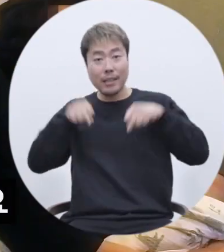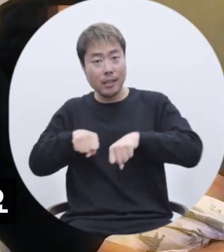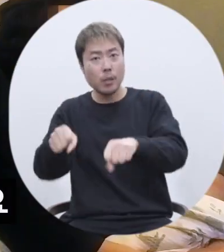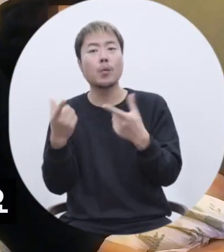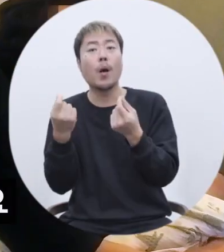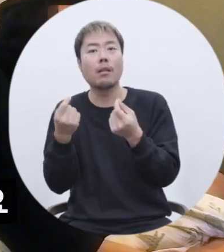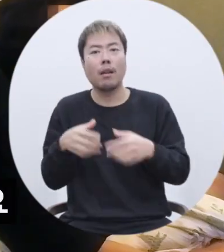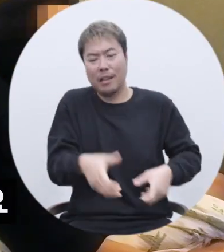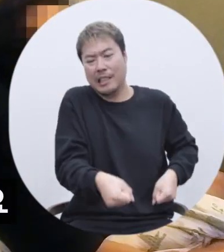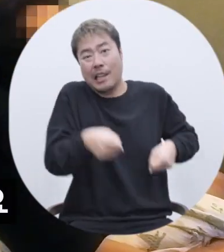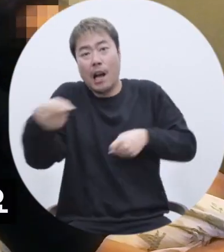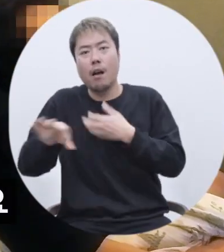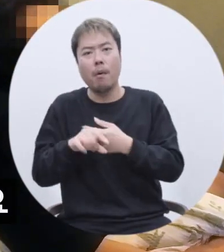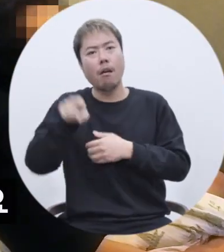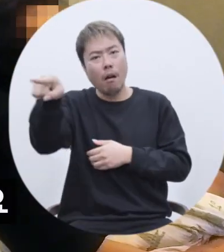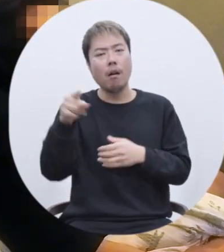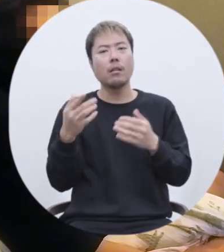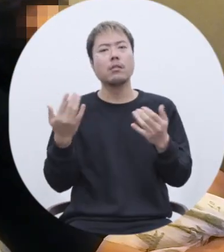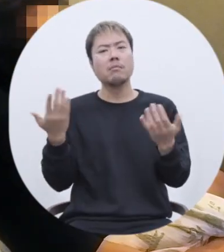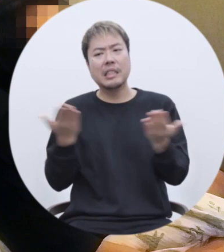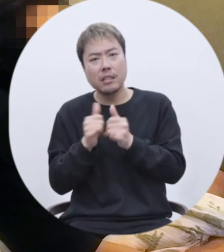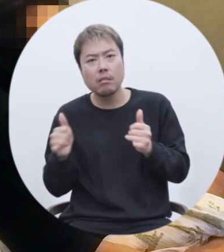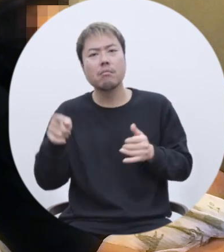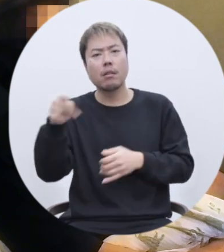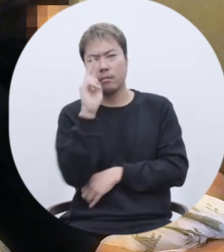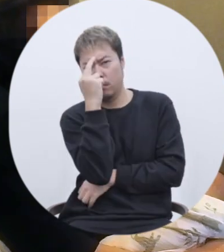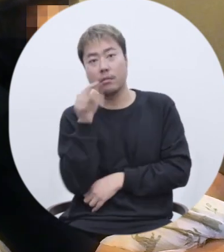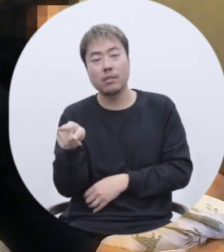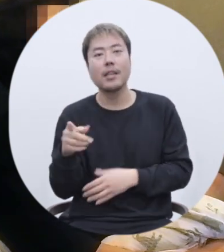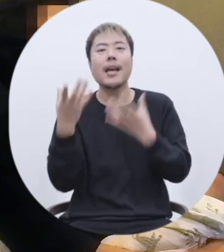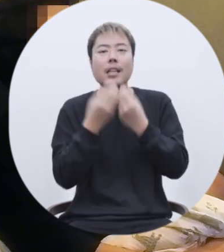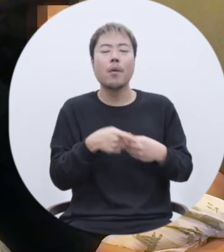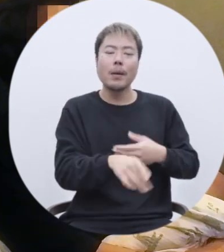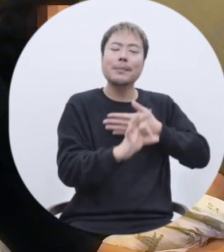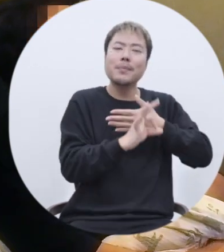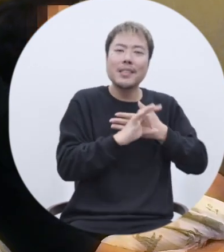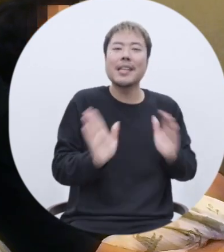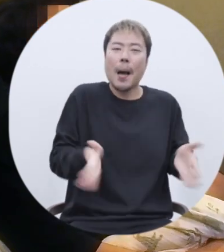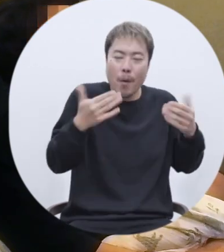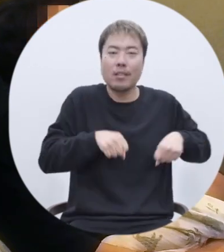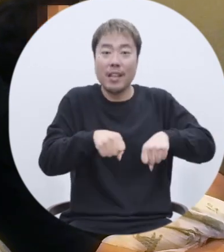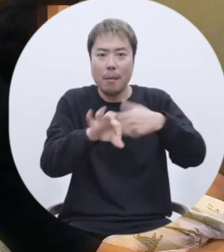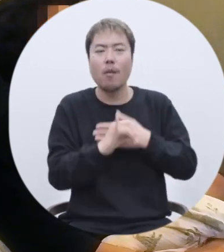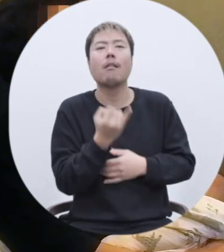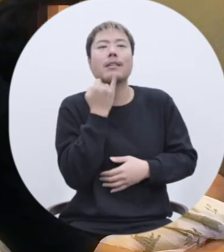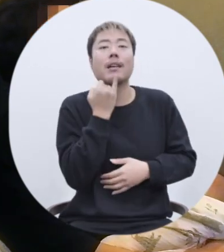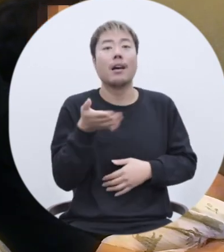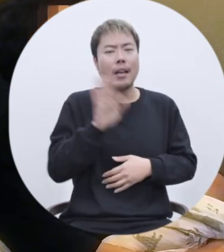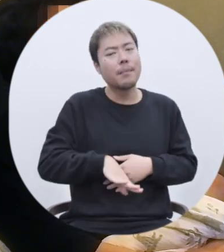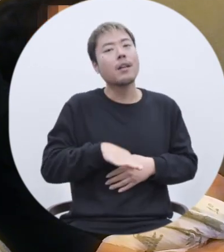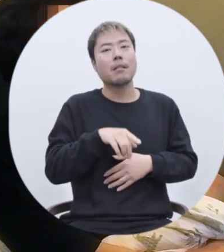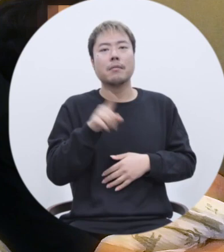유모차도 가지고 타려면 되게 인상 많이 쓰시더라고요. 특히 이제 휴대용은 들고 타면 다행인데 이제 절충형 아닌 이상